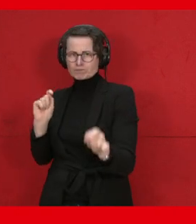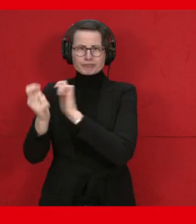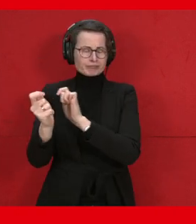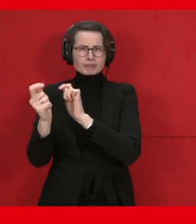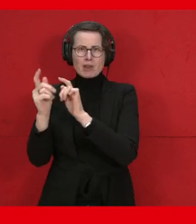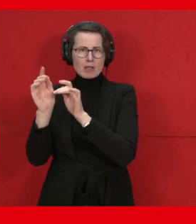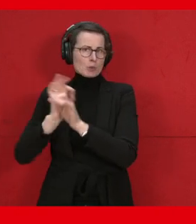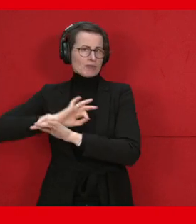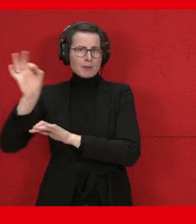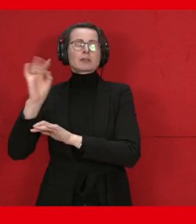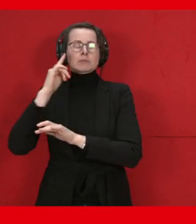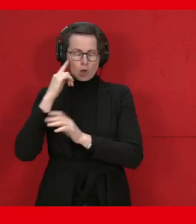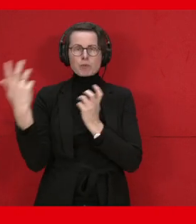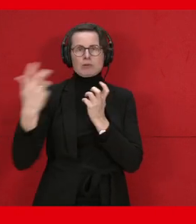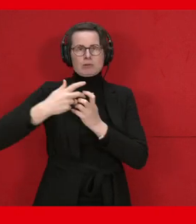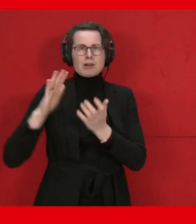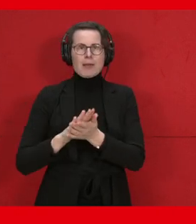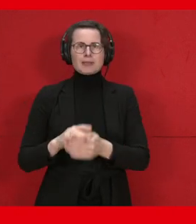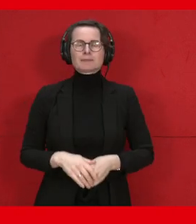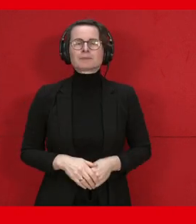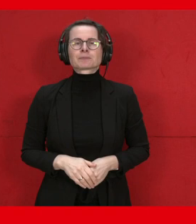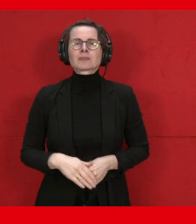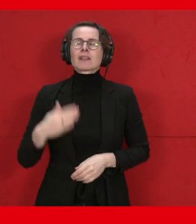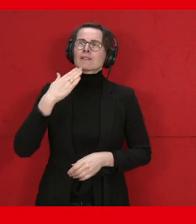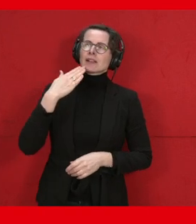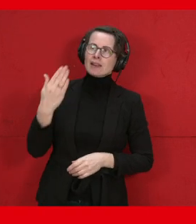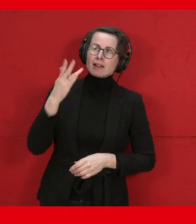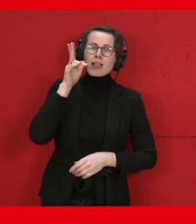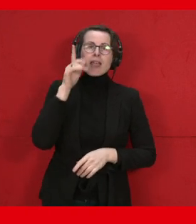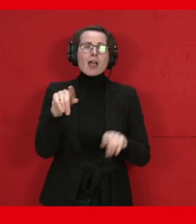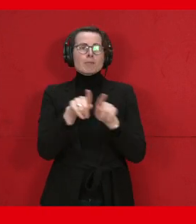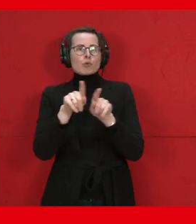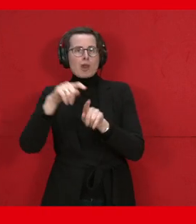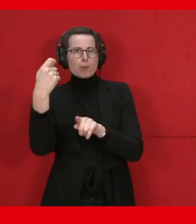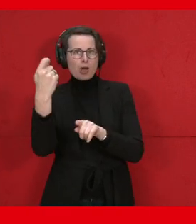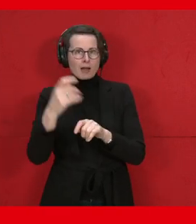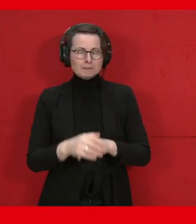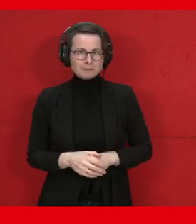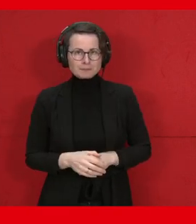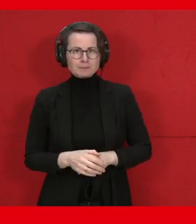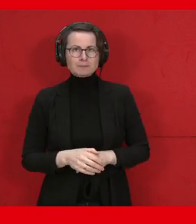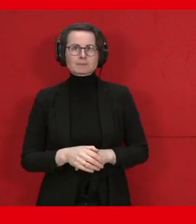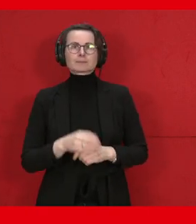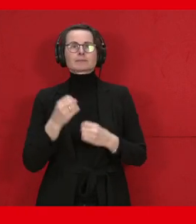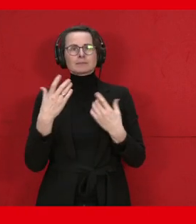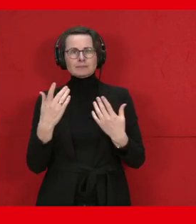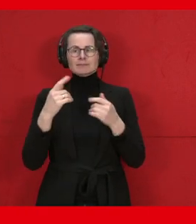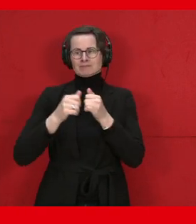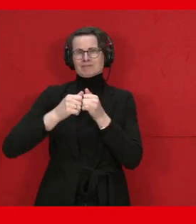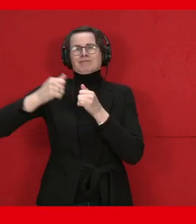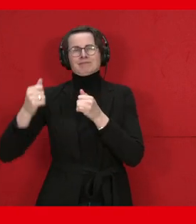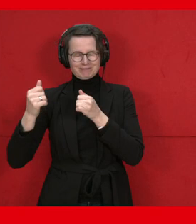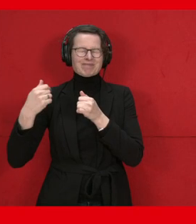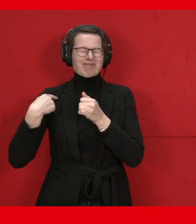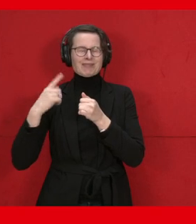macht. Und ich glaube, da klappt es. Vielen Dank, Herr Brudermüller. Und wir haben es natürlich uns nicht nehmen lassen, sozusagen Ihren Sparringspartner auch